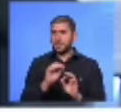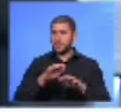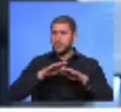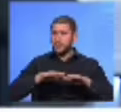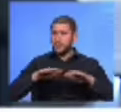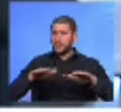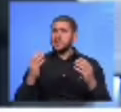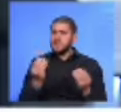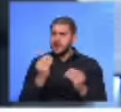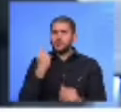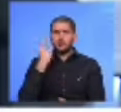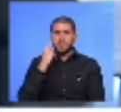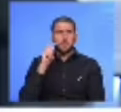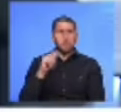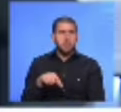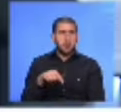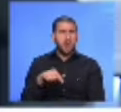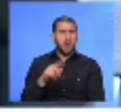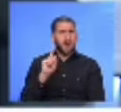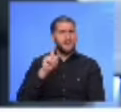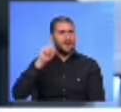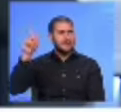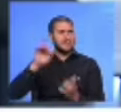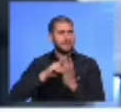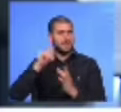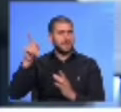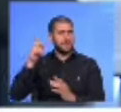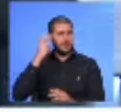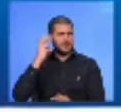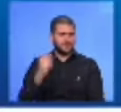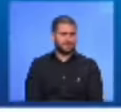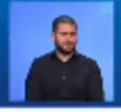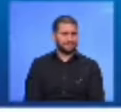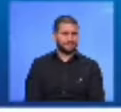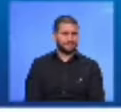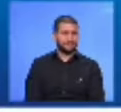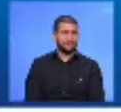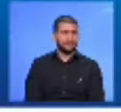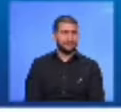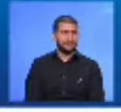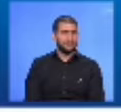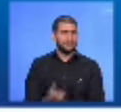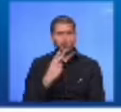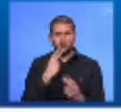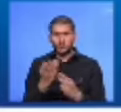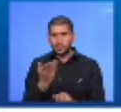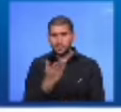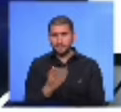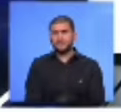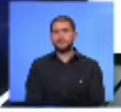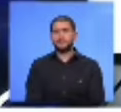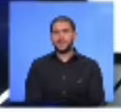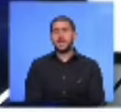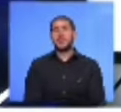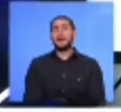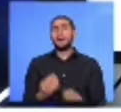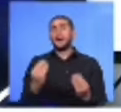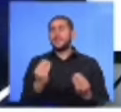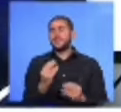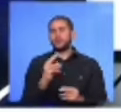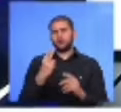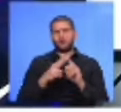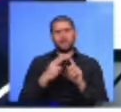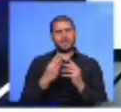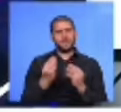שאת שומעת פה, אבל שם. כן, מישהו להתייחס? כן, זה פשוט הדבר הכי, שני דברים זה יזו